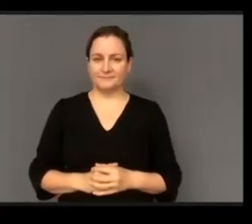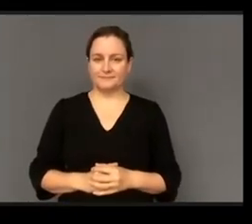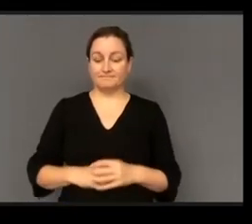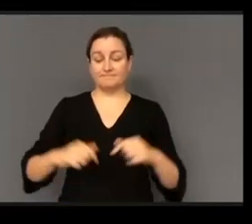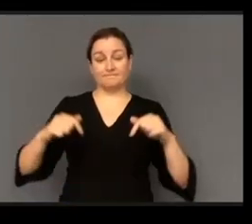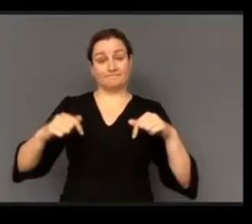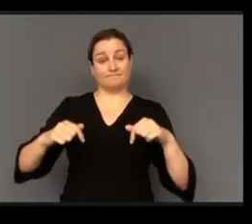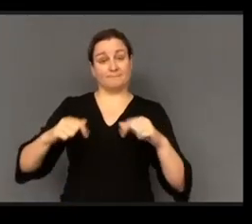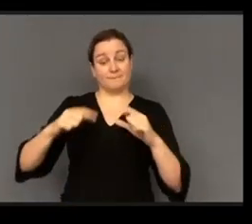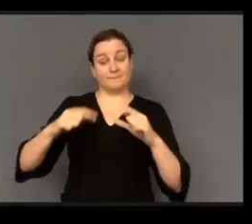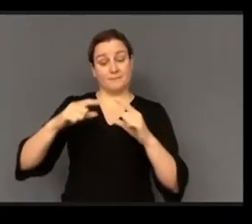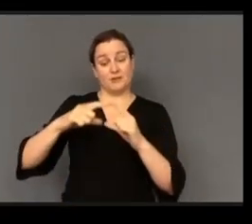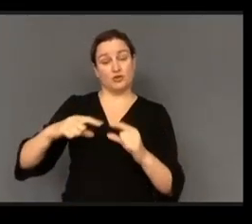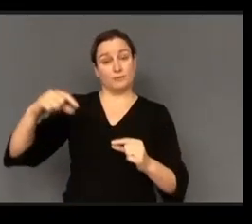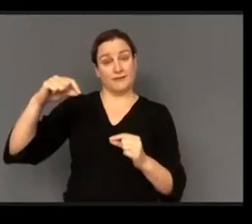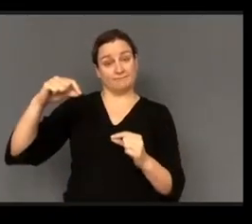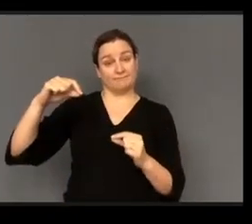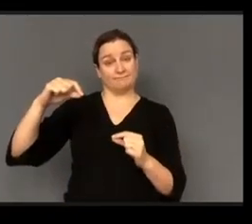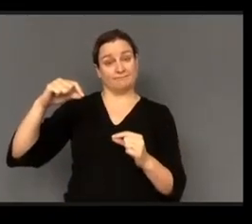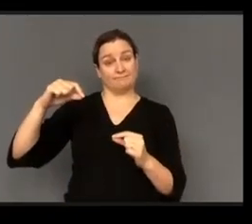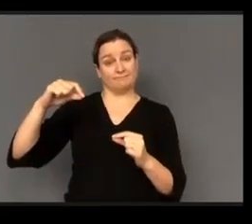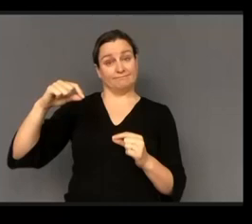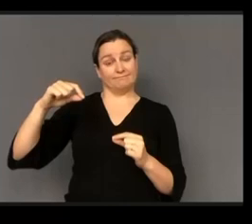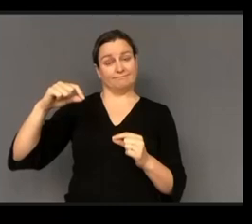日本也将持之以恒的